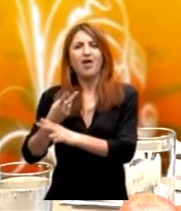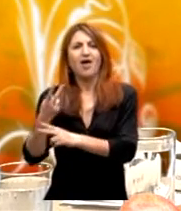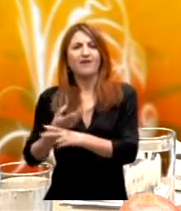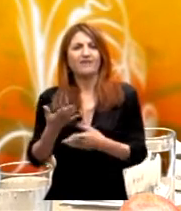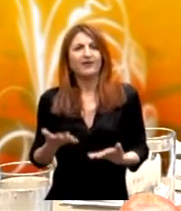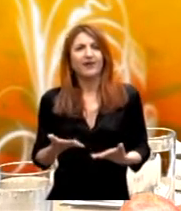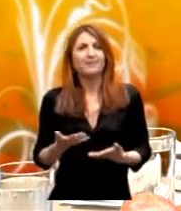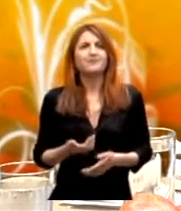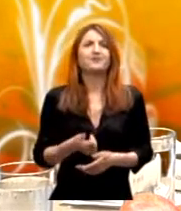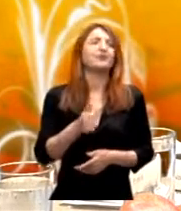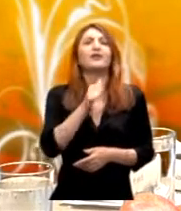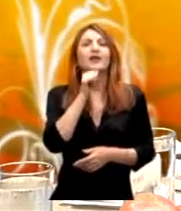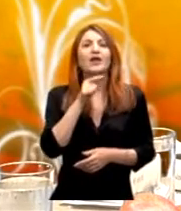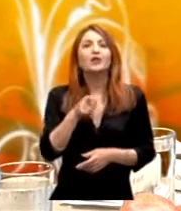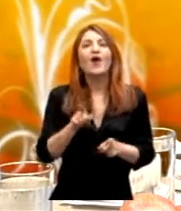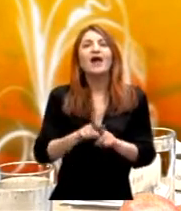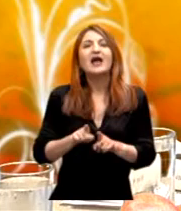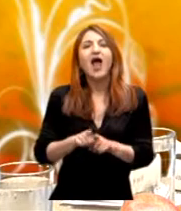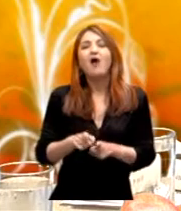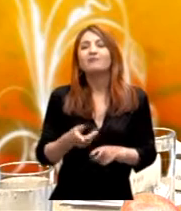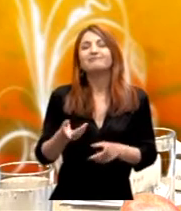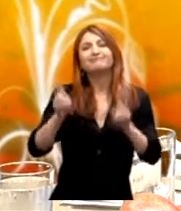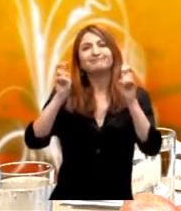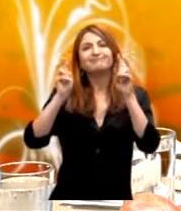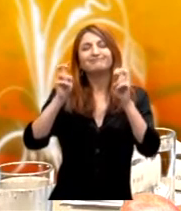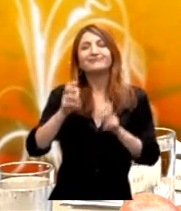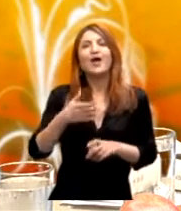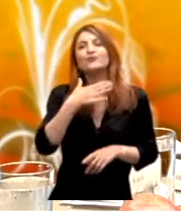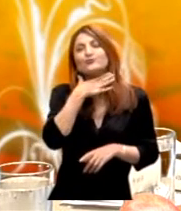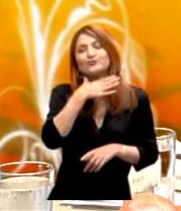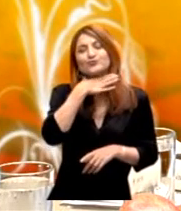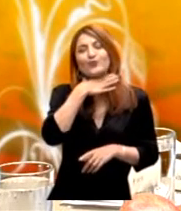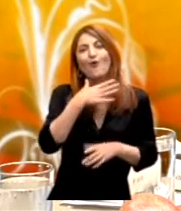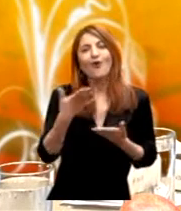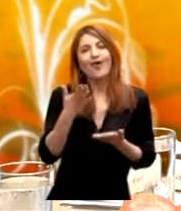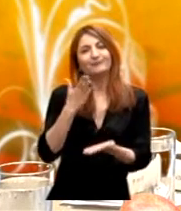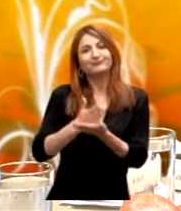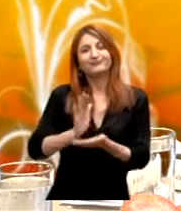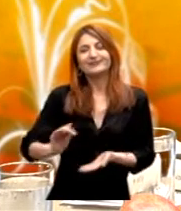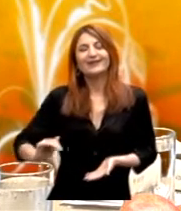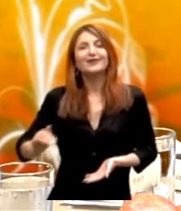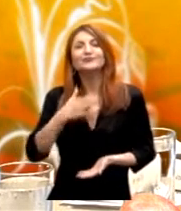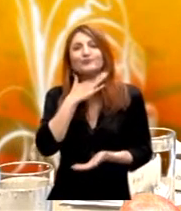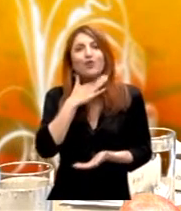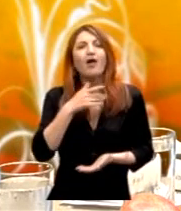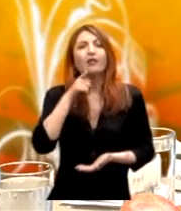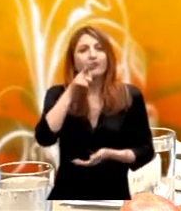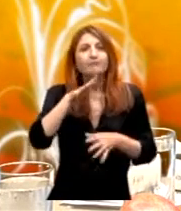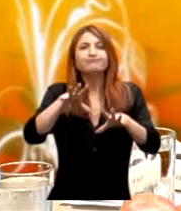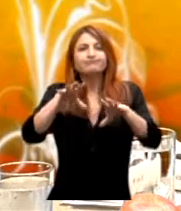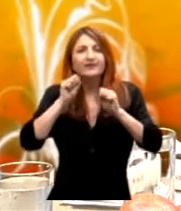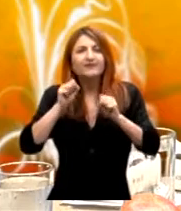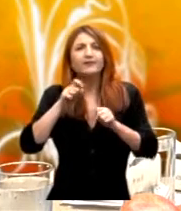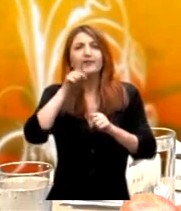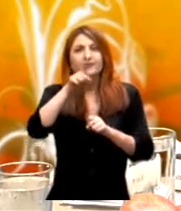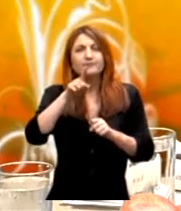ćete, da to dječje zovemo, jednu školicu kroz koju ćete moći razumjeti, prihvatiti, shvatiti da